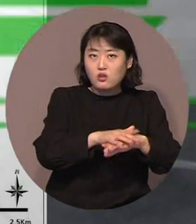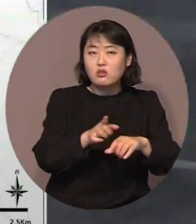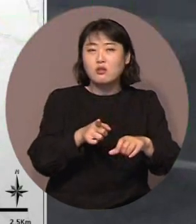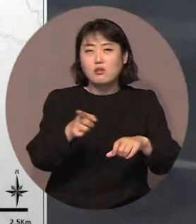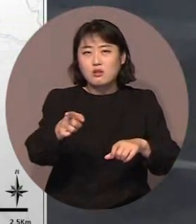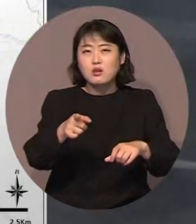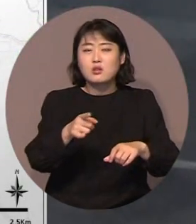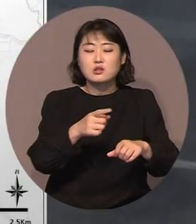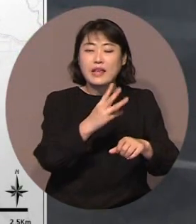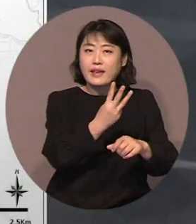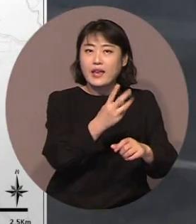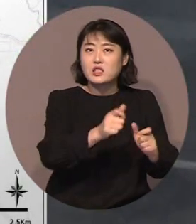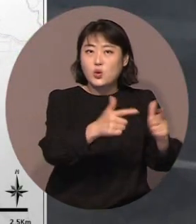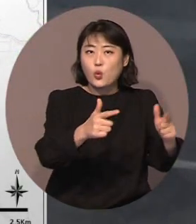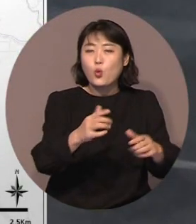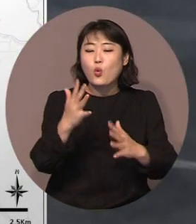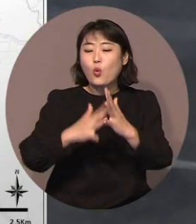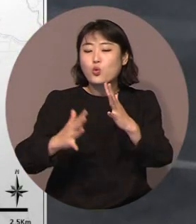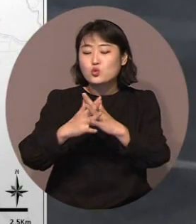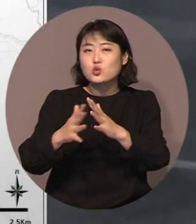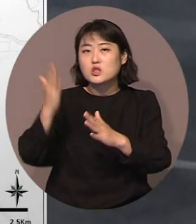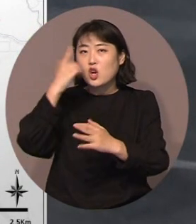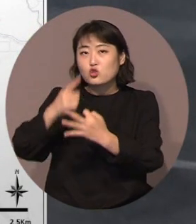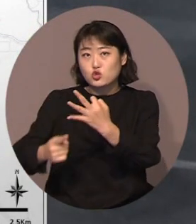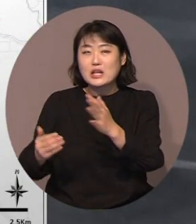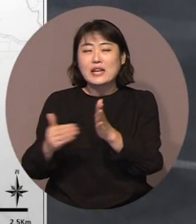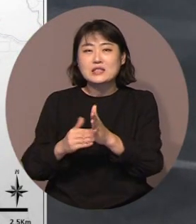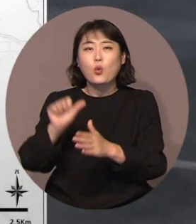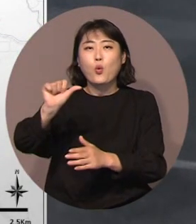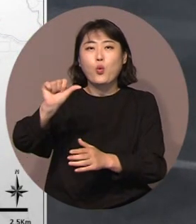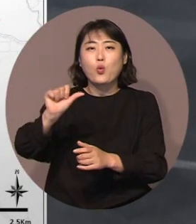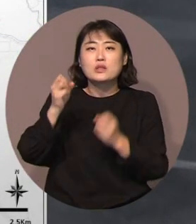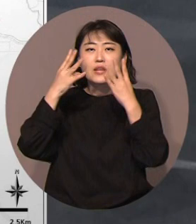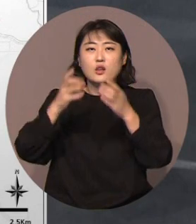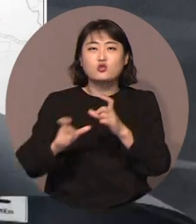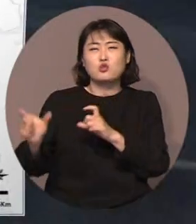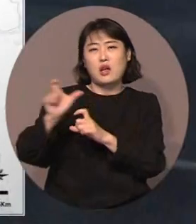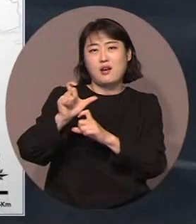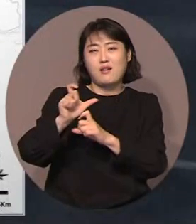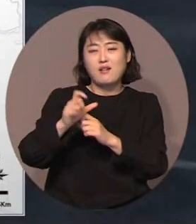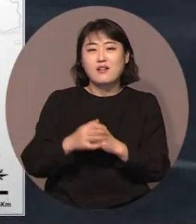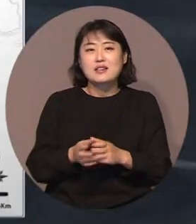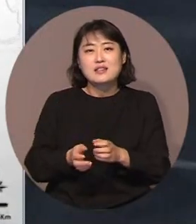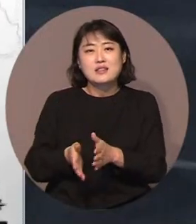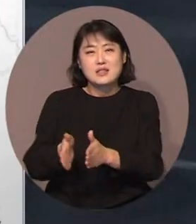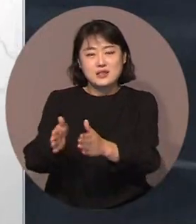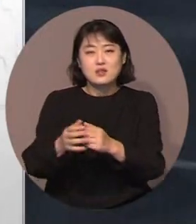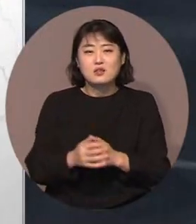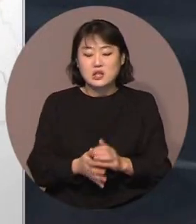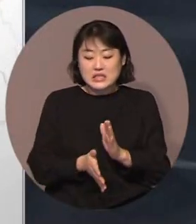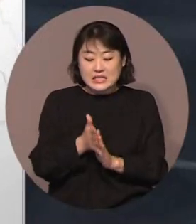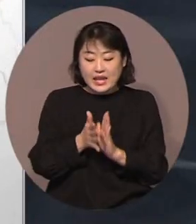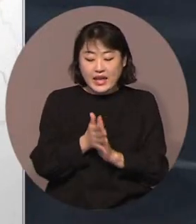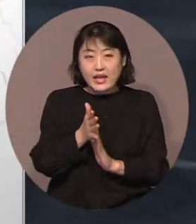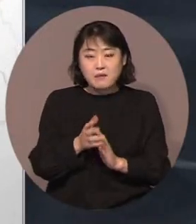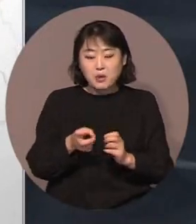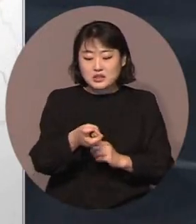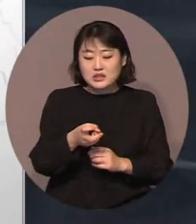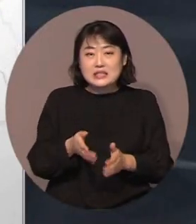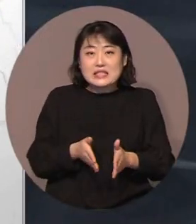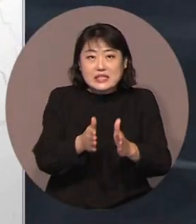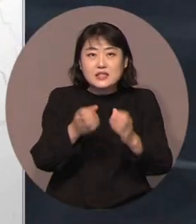3개를 비롯해 공주, 청주까지 광역 노선 5개를 신설합니다. 시내 노선도 7개를 추가로